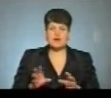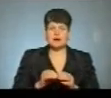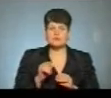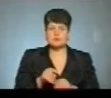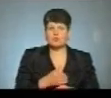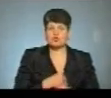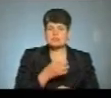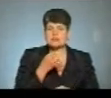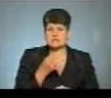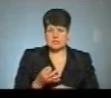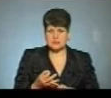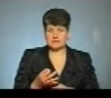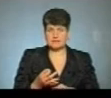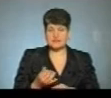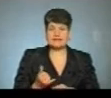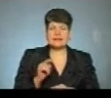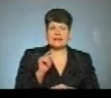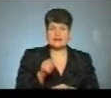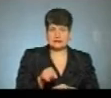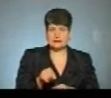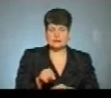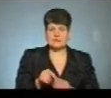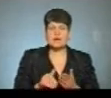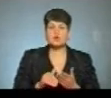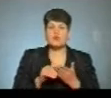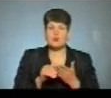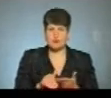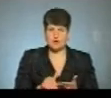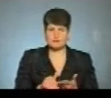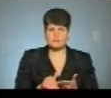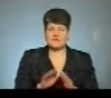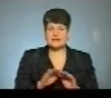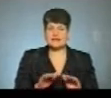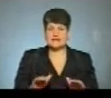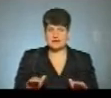ще сказати, що для тих, для допомоги